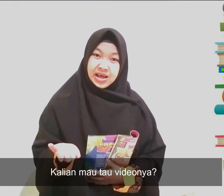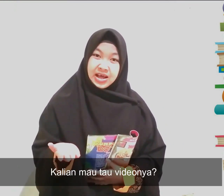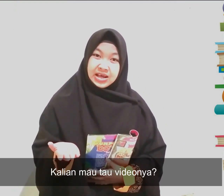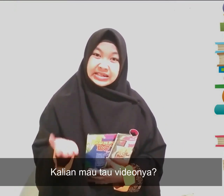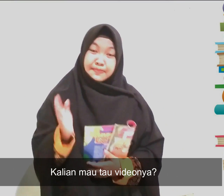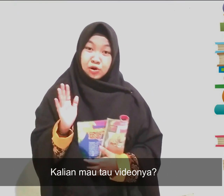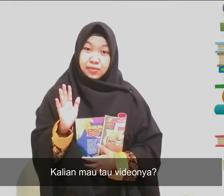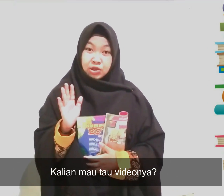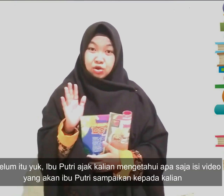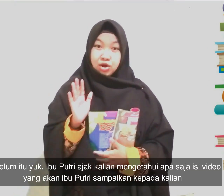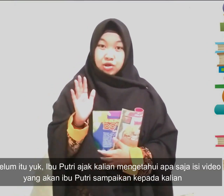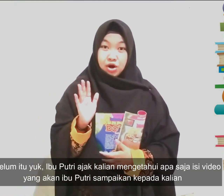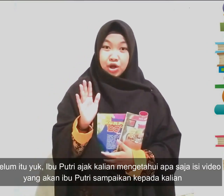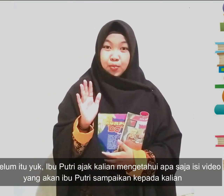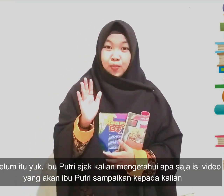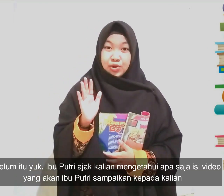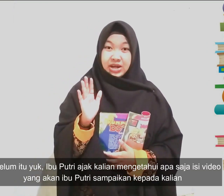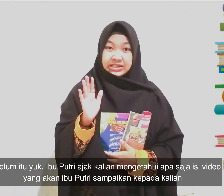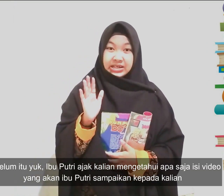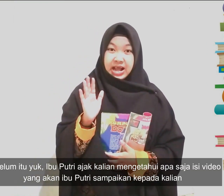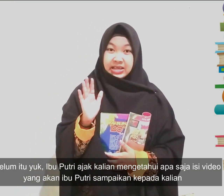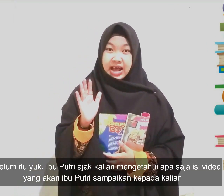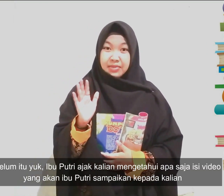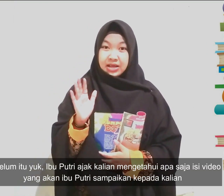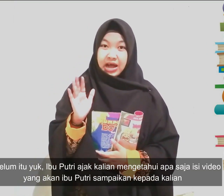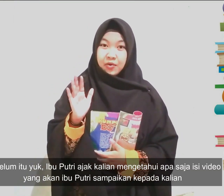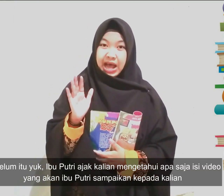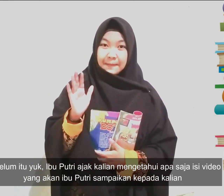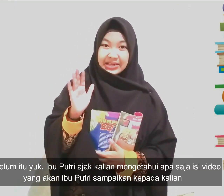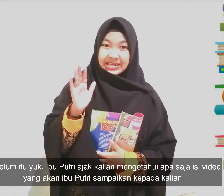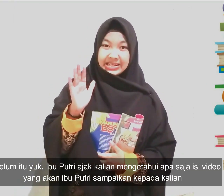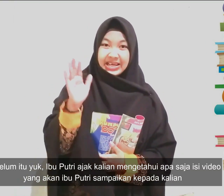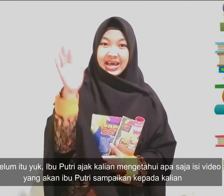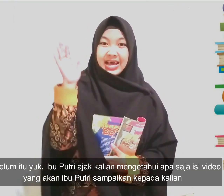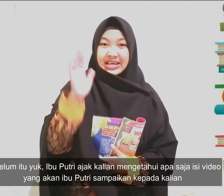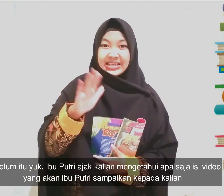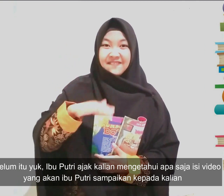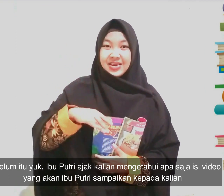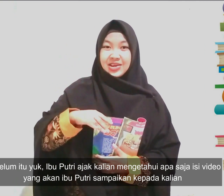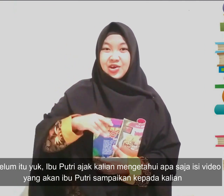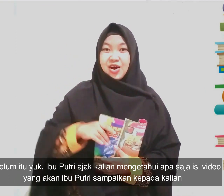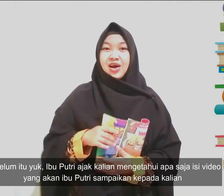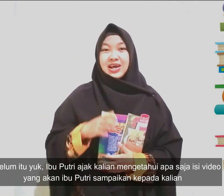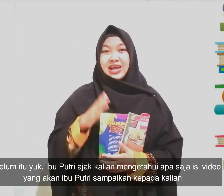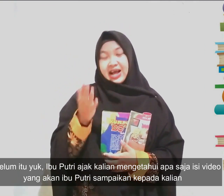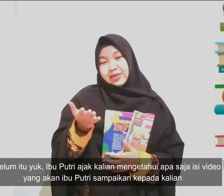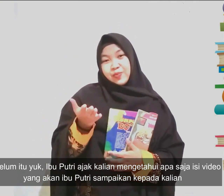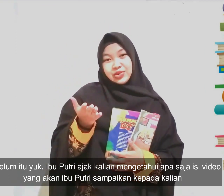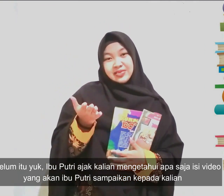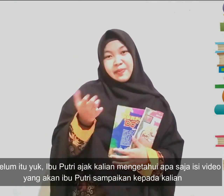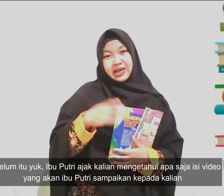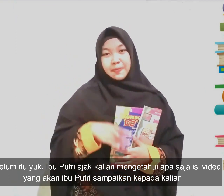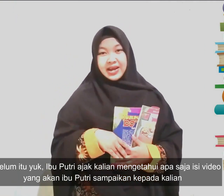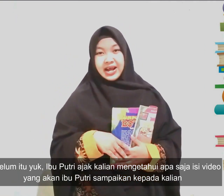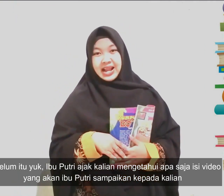videonya? Sebelum itu, yuk Ibu Putri ajak kalian mengetahui apa saja sih isi video yang akan